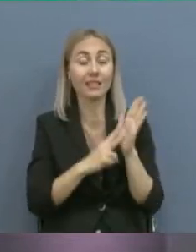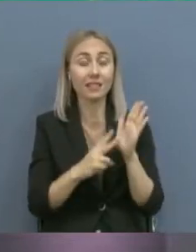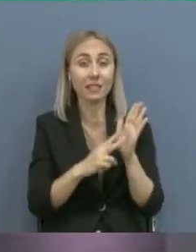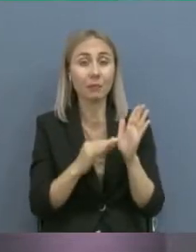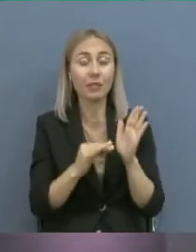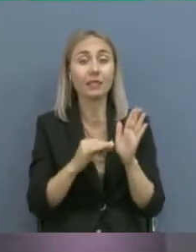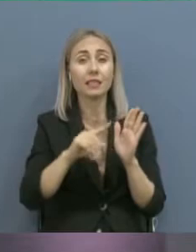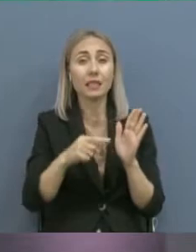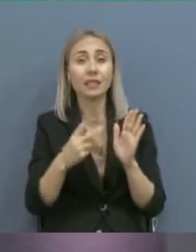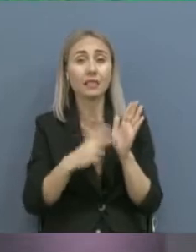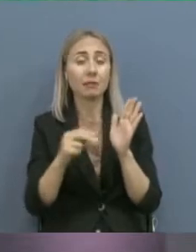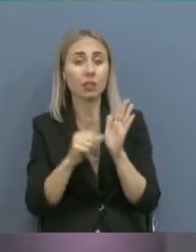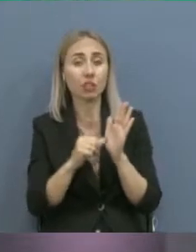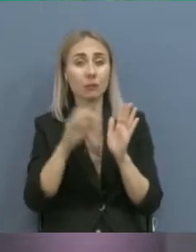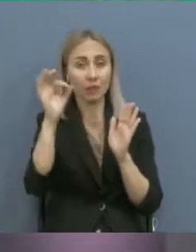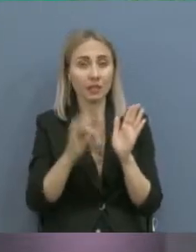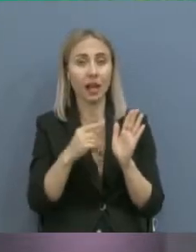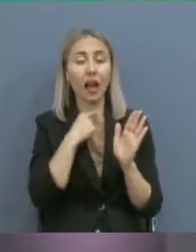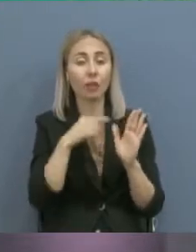70,76% дауыс жинап, жеңіске жеткен.